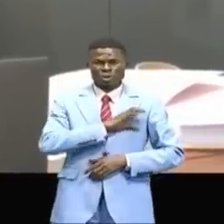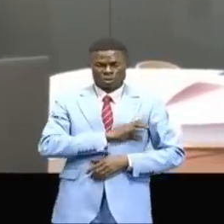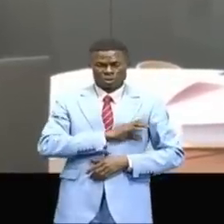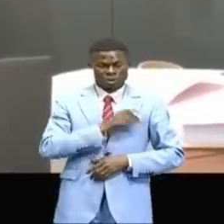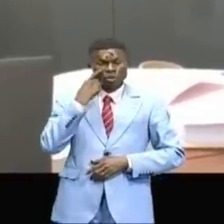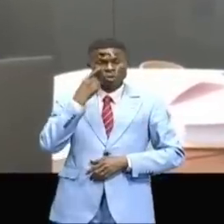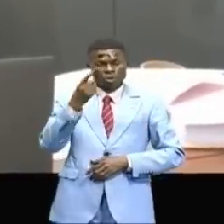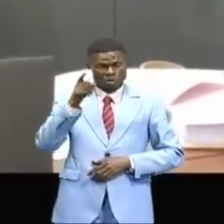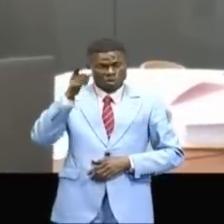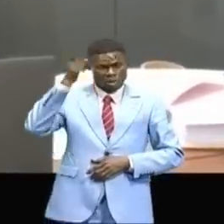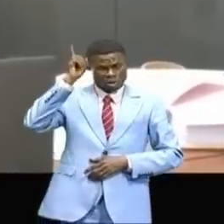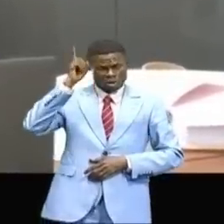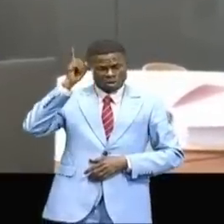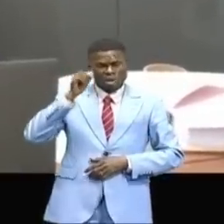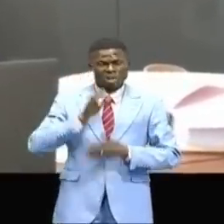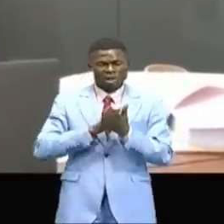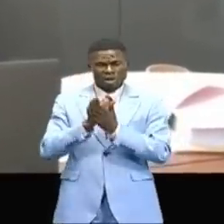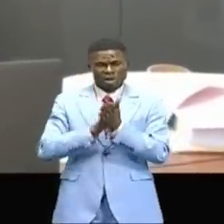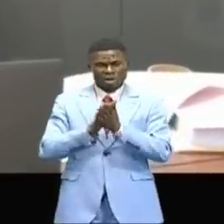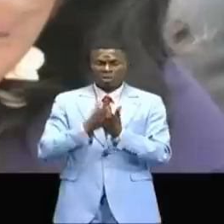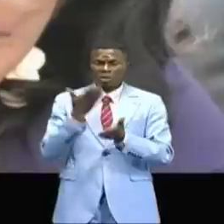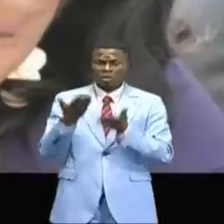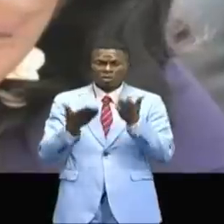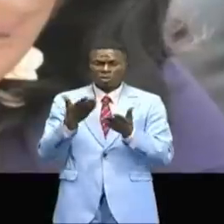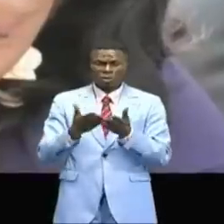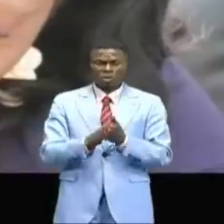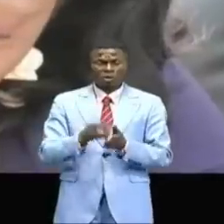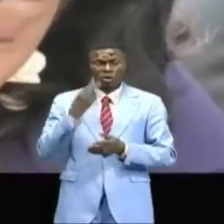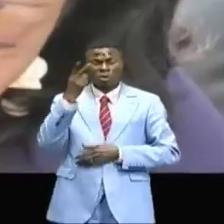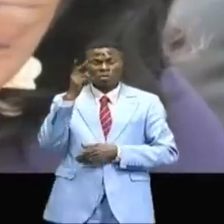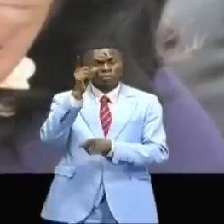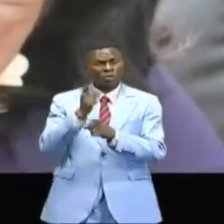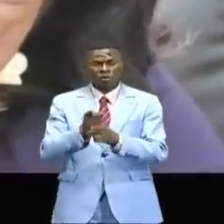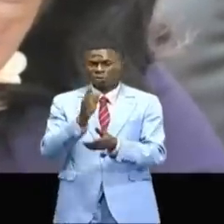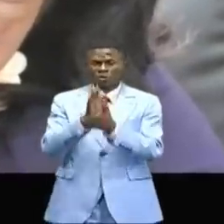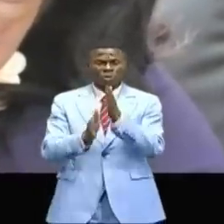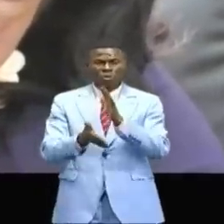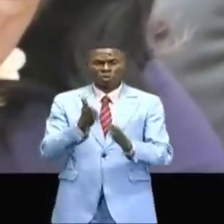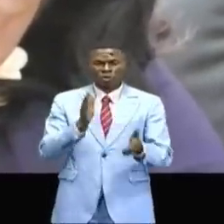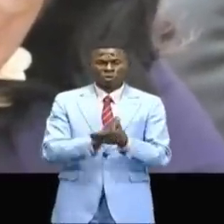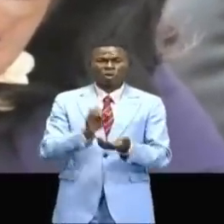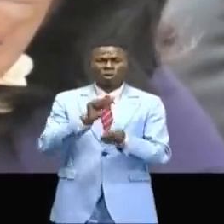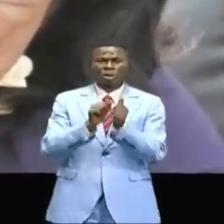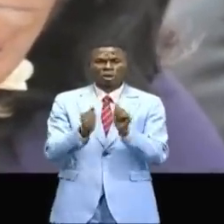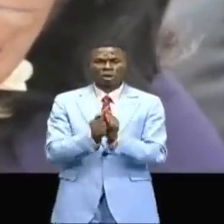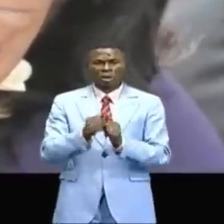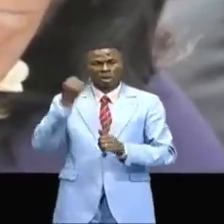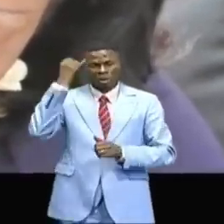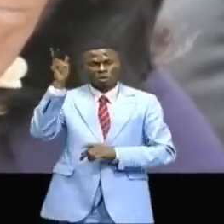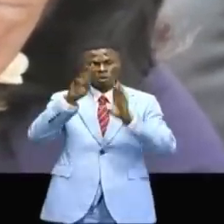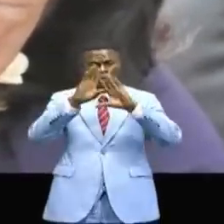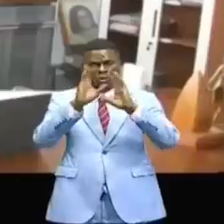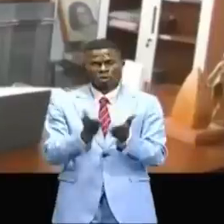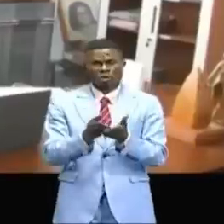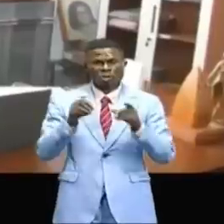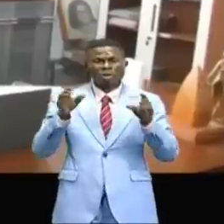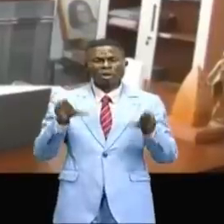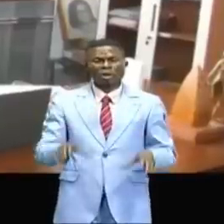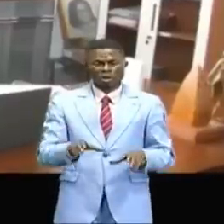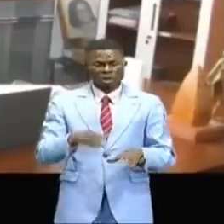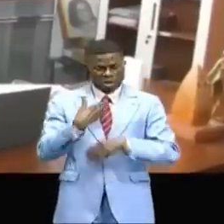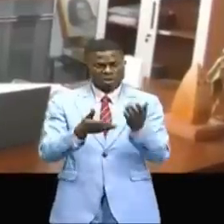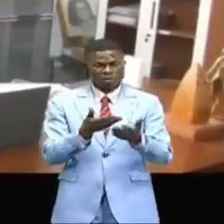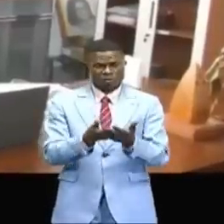observé couramment, caractérisé parfois par le manque d'une vision réelle formulée en termes d'idéal citoyen et républicain à